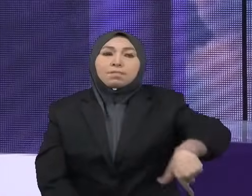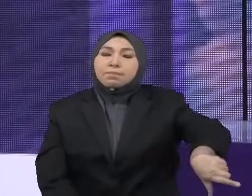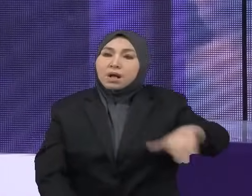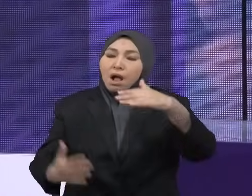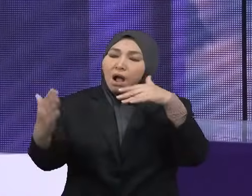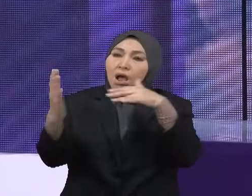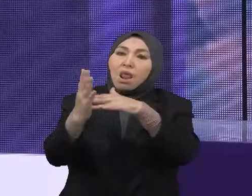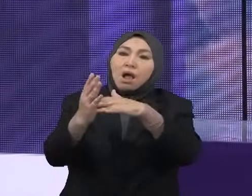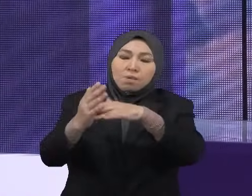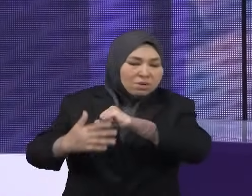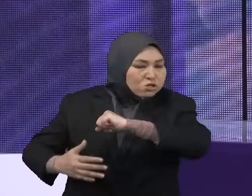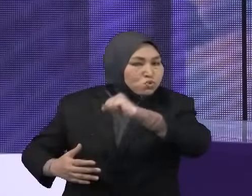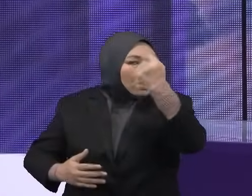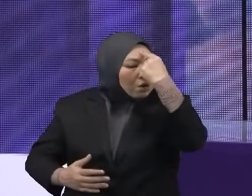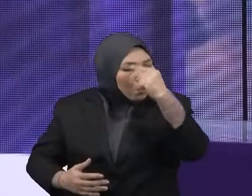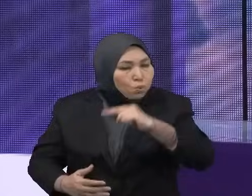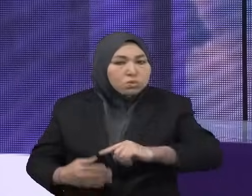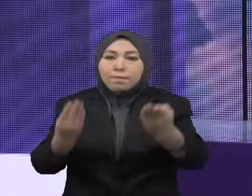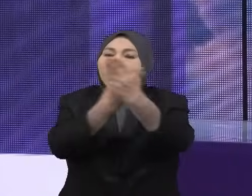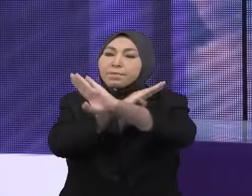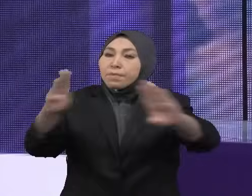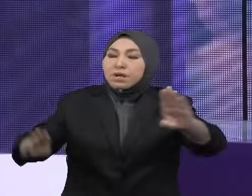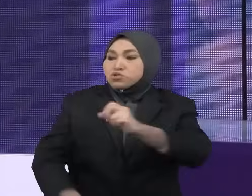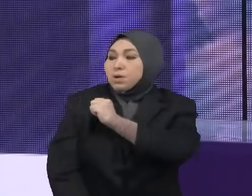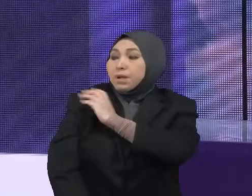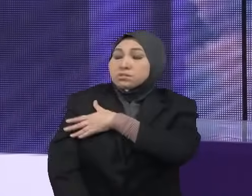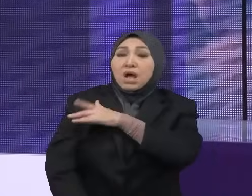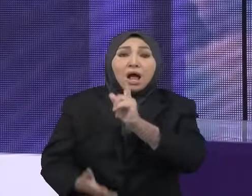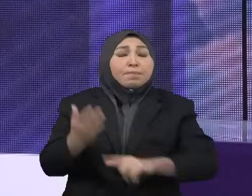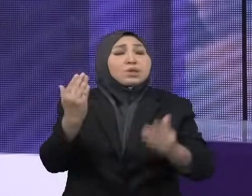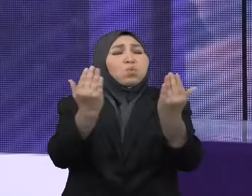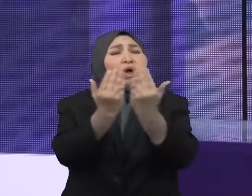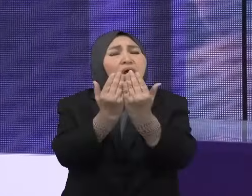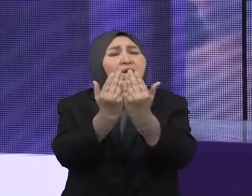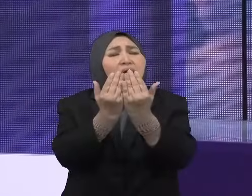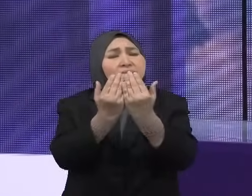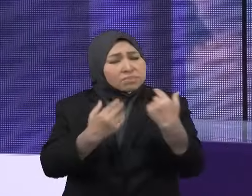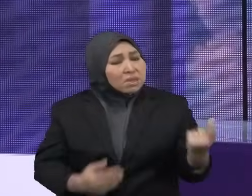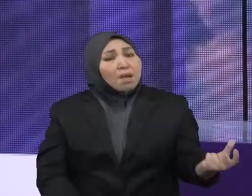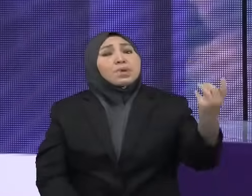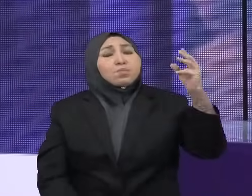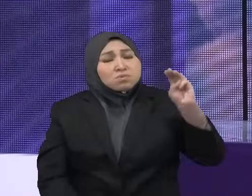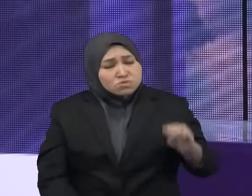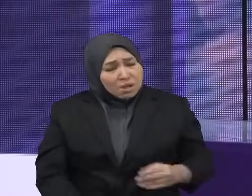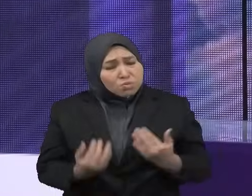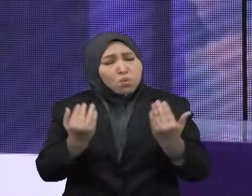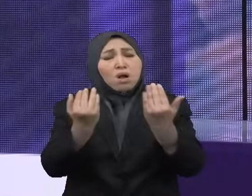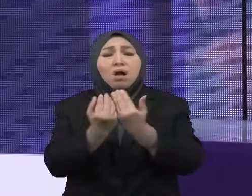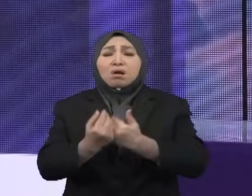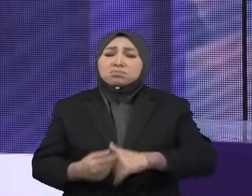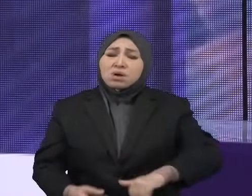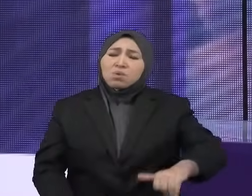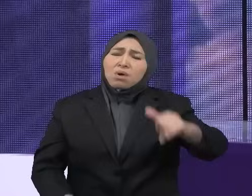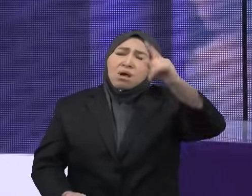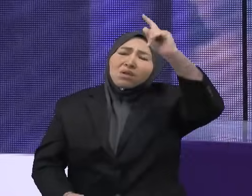menghalang perjuangan untuk membebaskan Palestin. Jadi apakah doa Nabi Musa? Inni la amliku illa nafsi